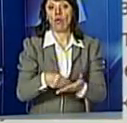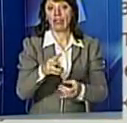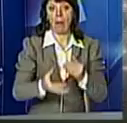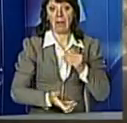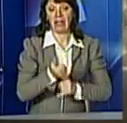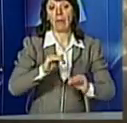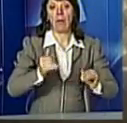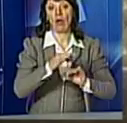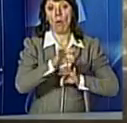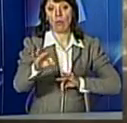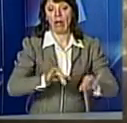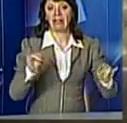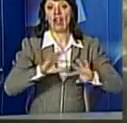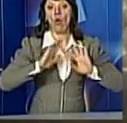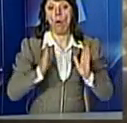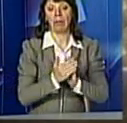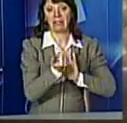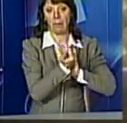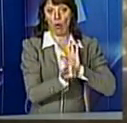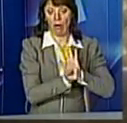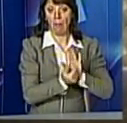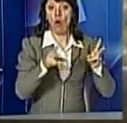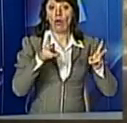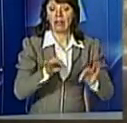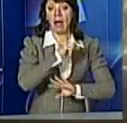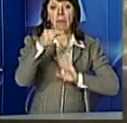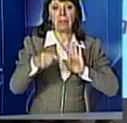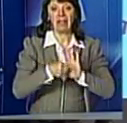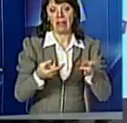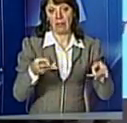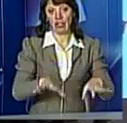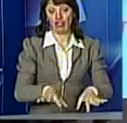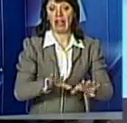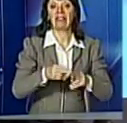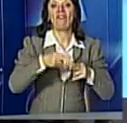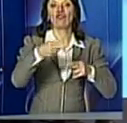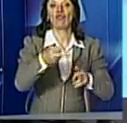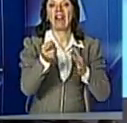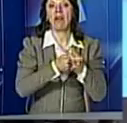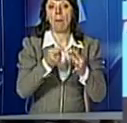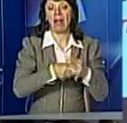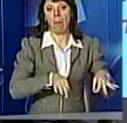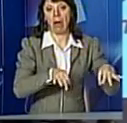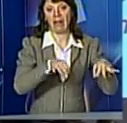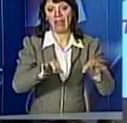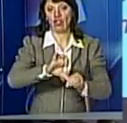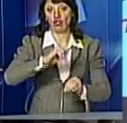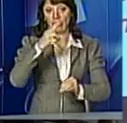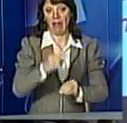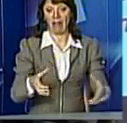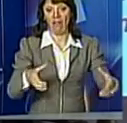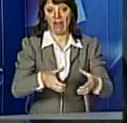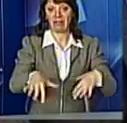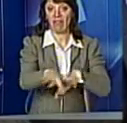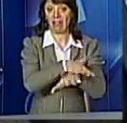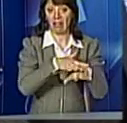підтримку мікропроектів та комплексних програм однак під питанням залишаються відшкодування пільг на перевезення для соціальних верств